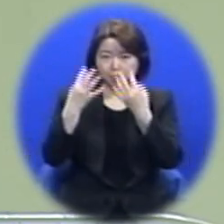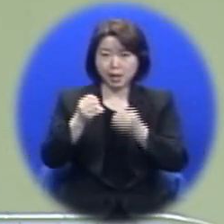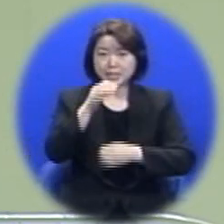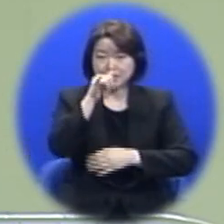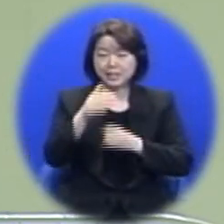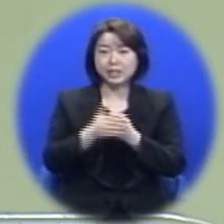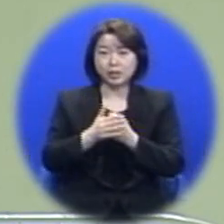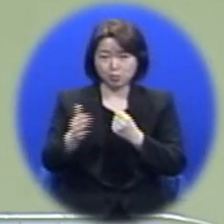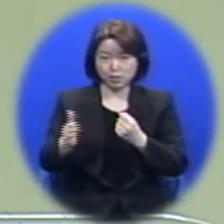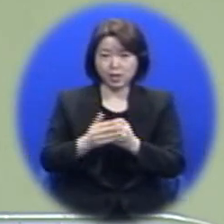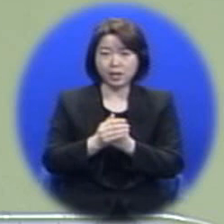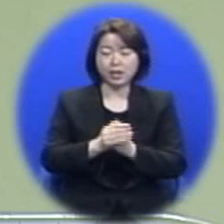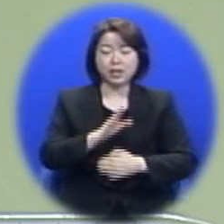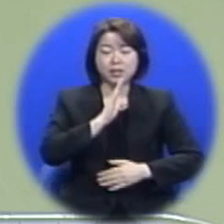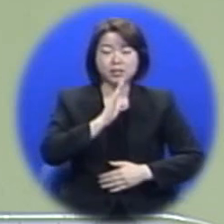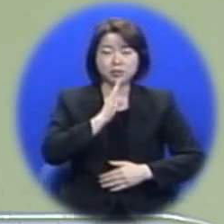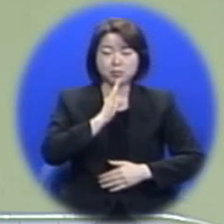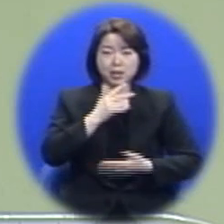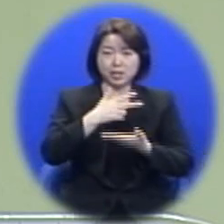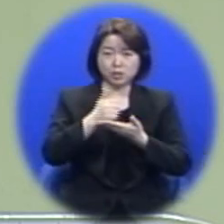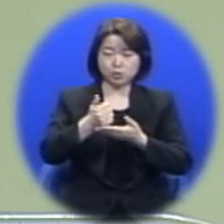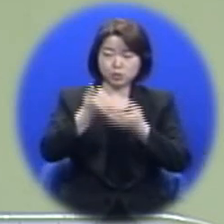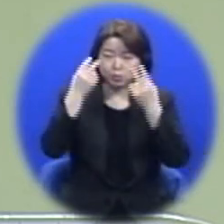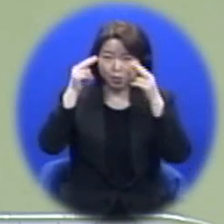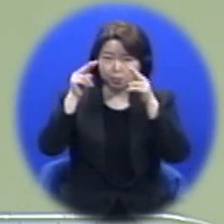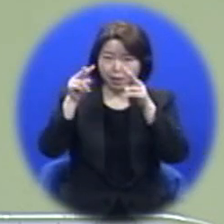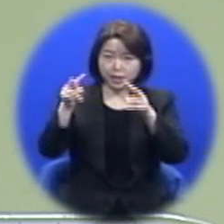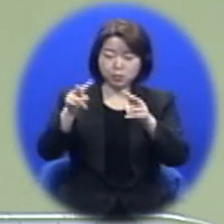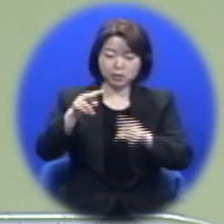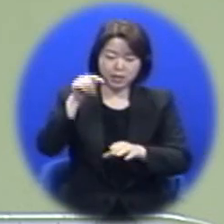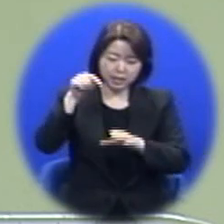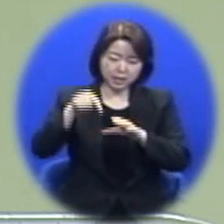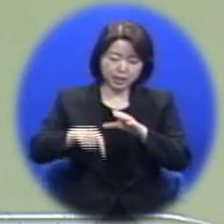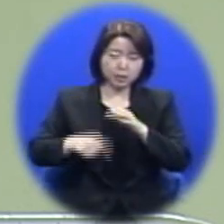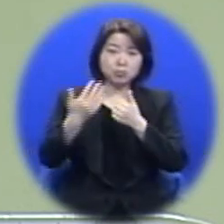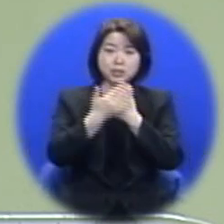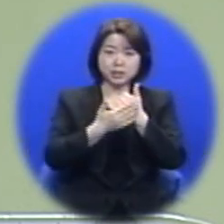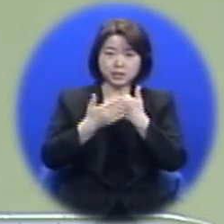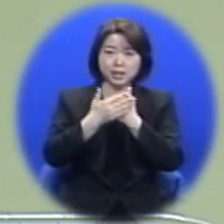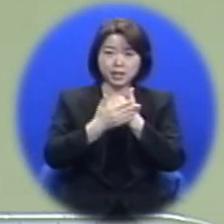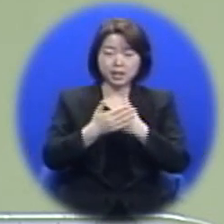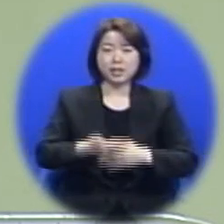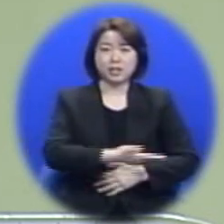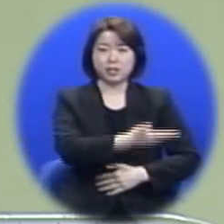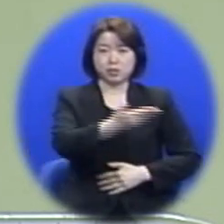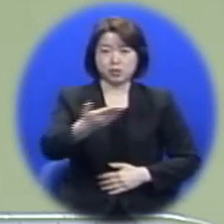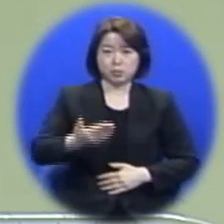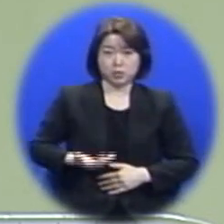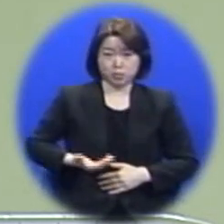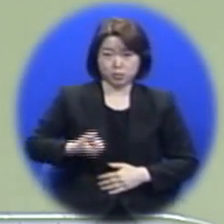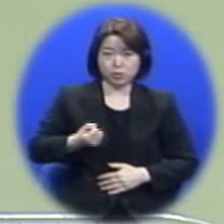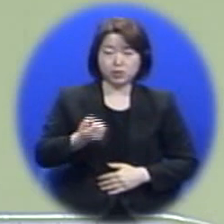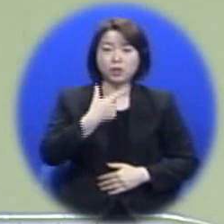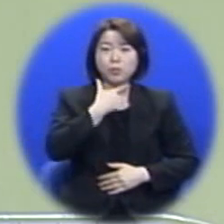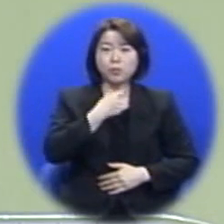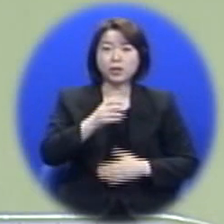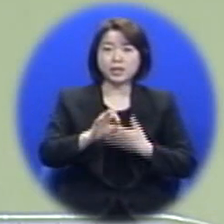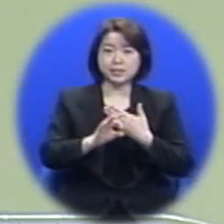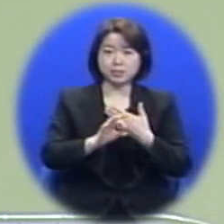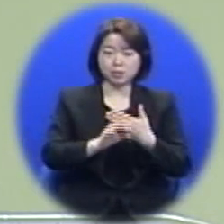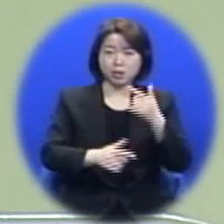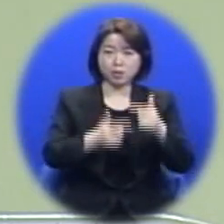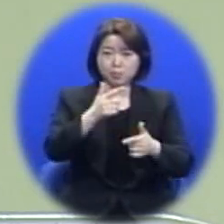되어서 정말 주님을 바라보는 깊은 은혜를 여러분이 누리기 원하시면 목요일에